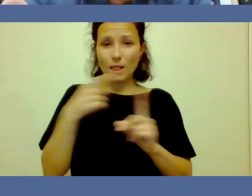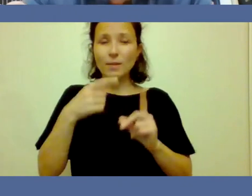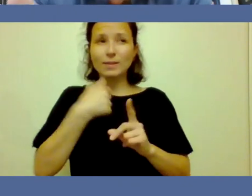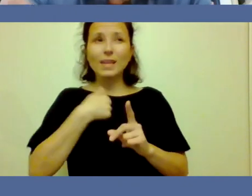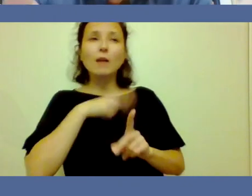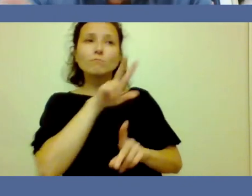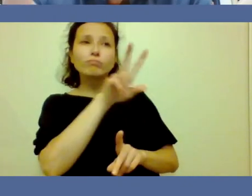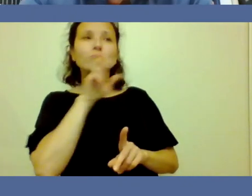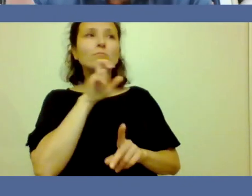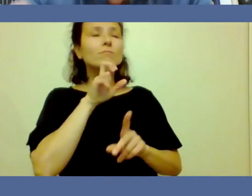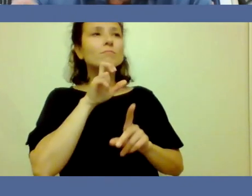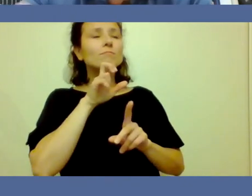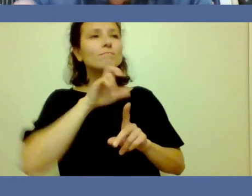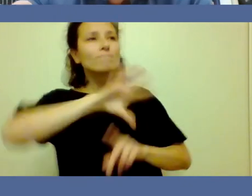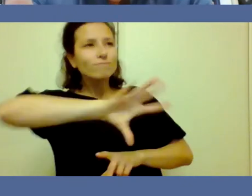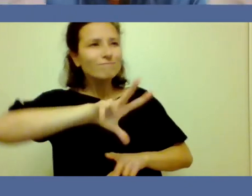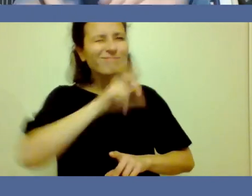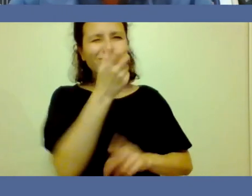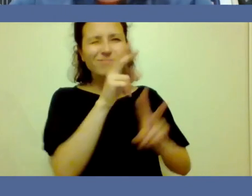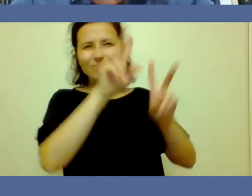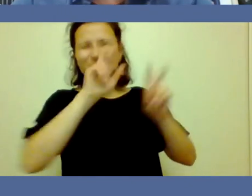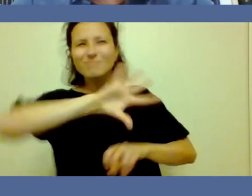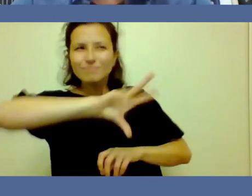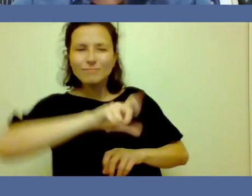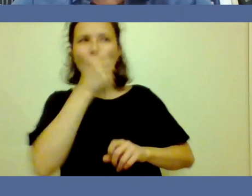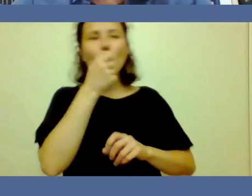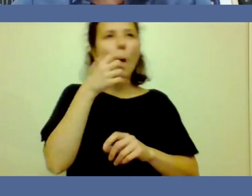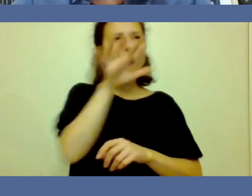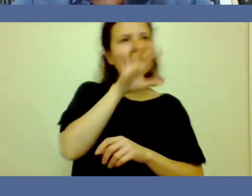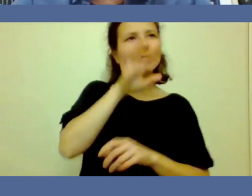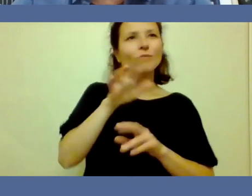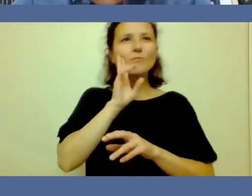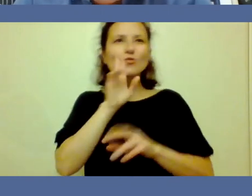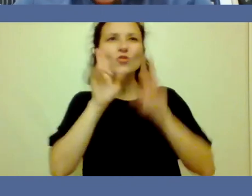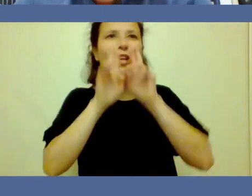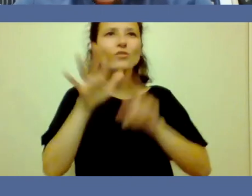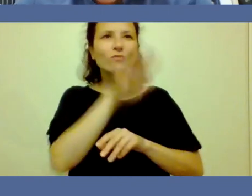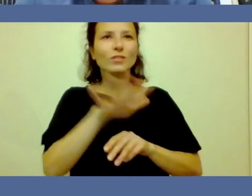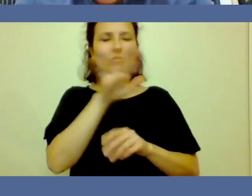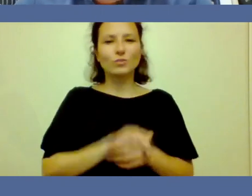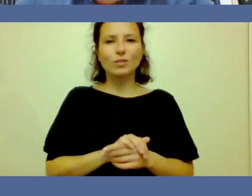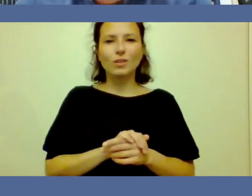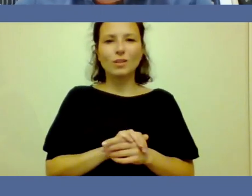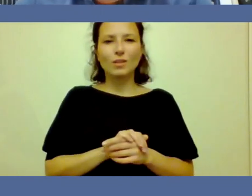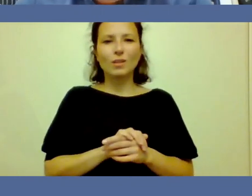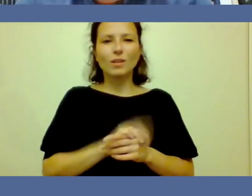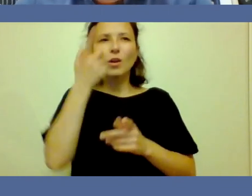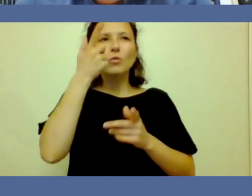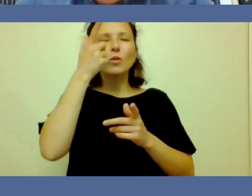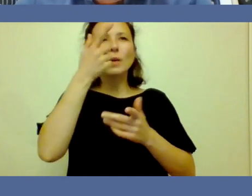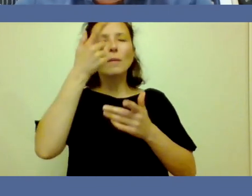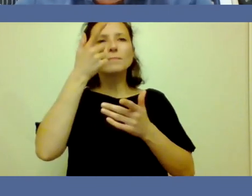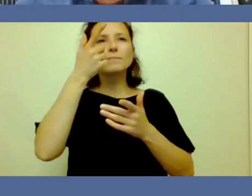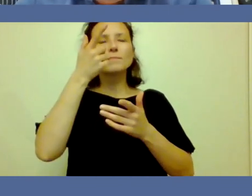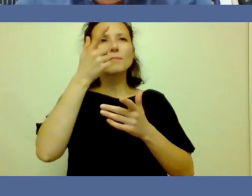wypożyczyłam, zrabowałam albo podpatrzyłam z rzeczywistości, to znajduje się pod spodem opowieści,